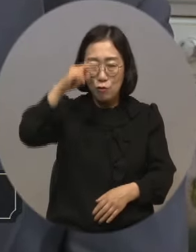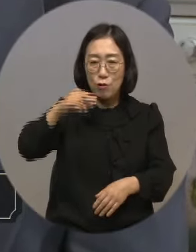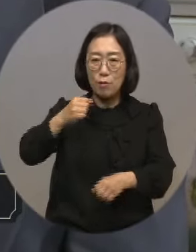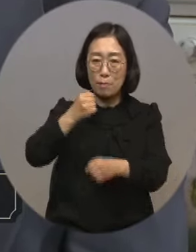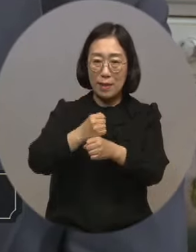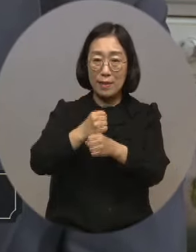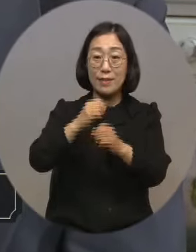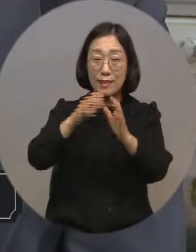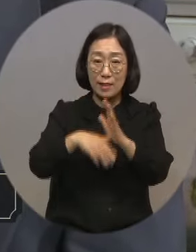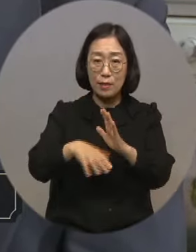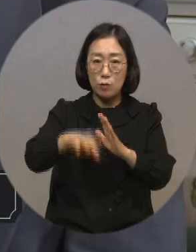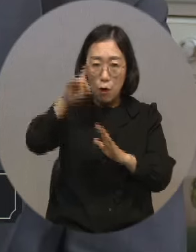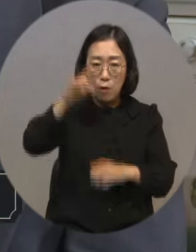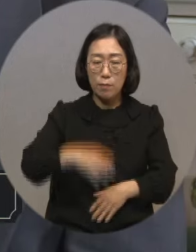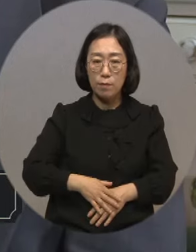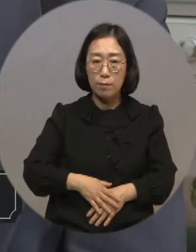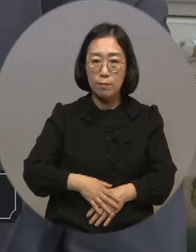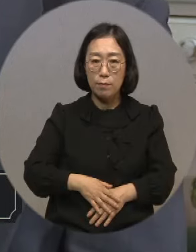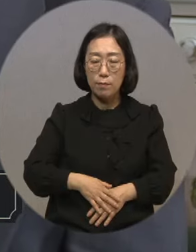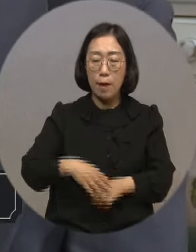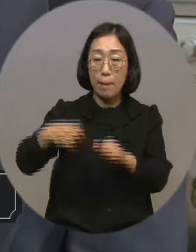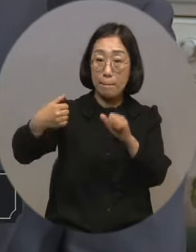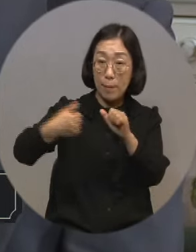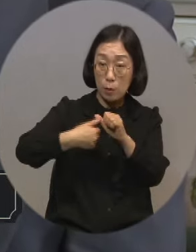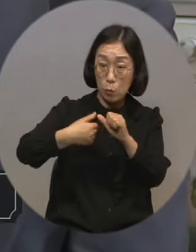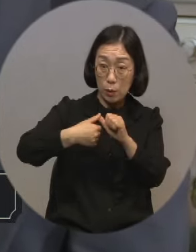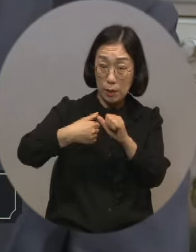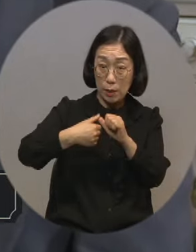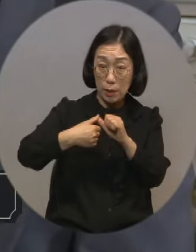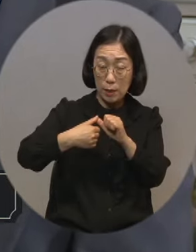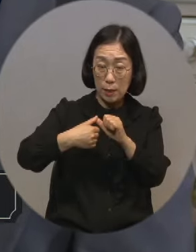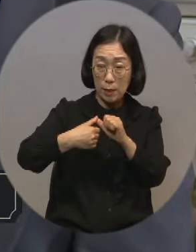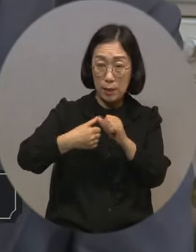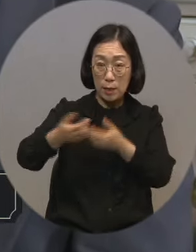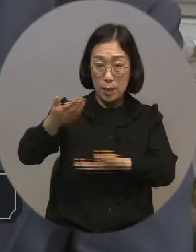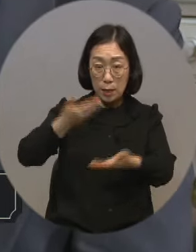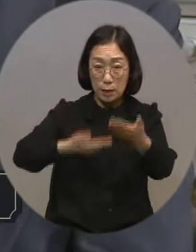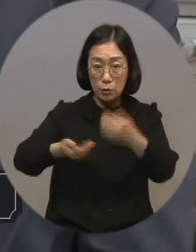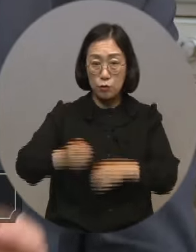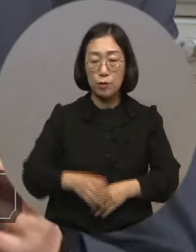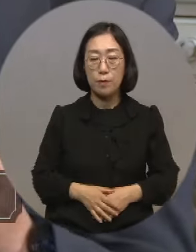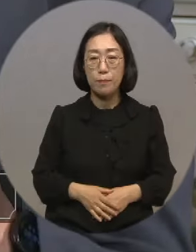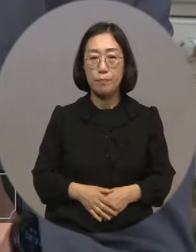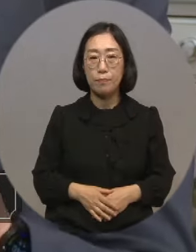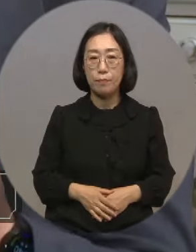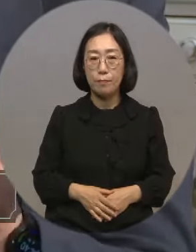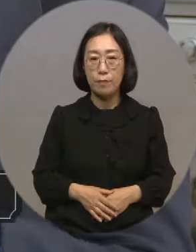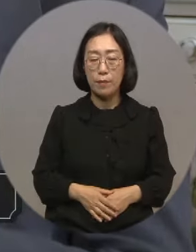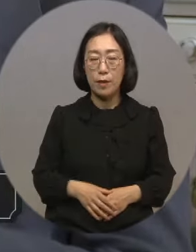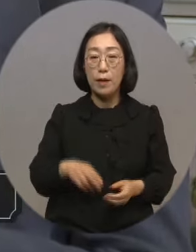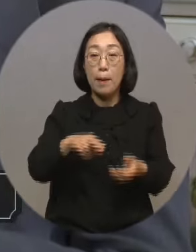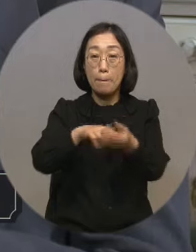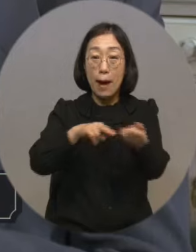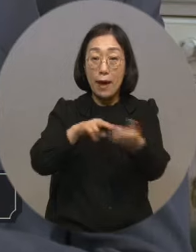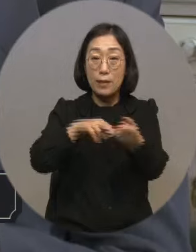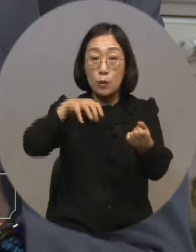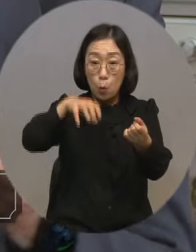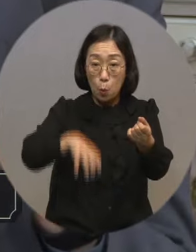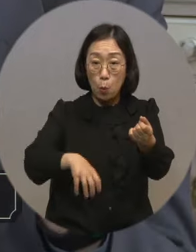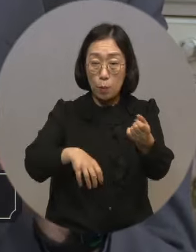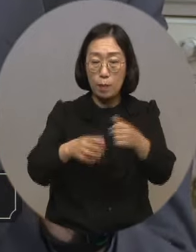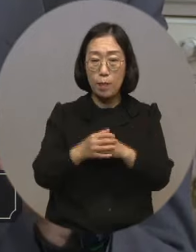초기에 많은 분들이 저에게 그 멘토링을 해주신 게 파는 것은 여기기